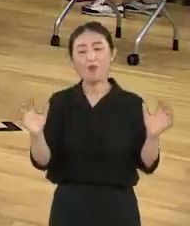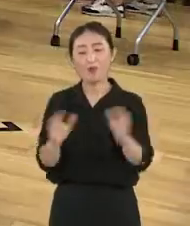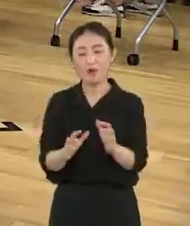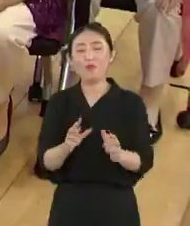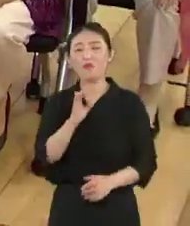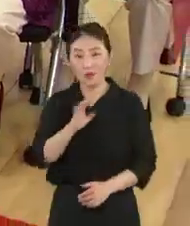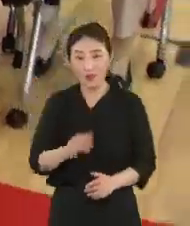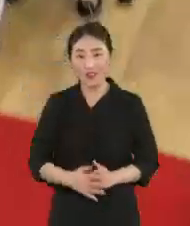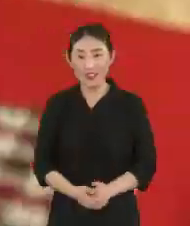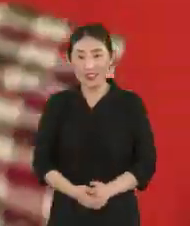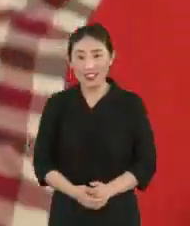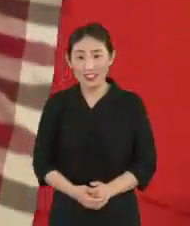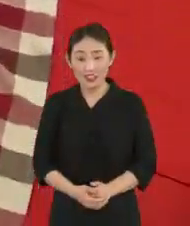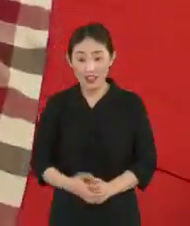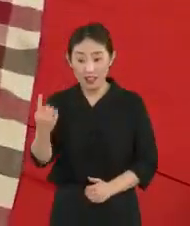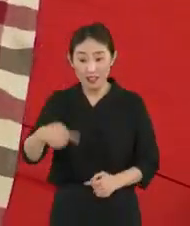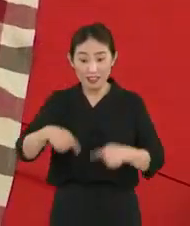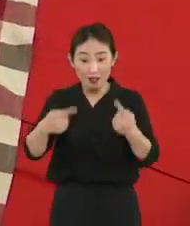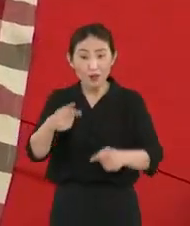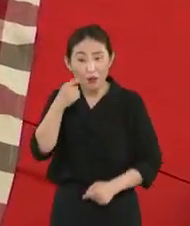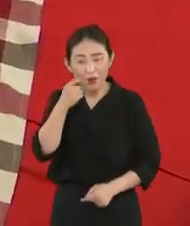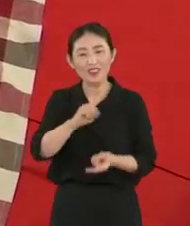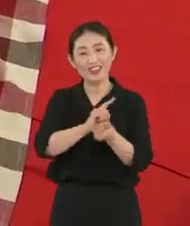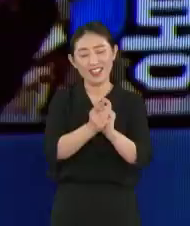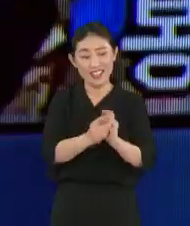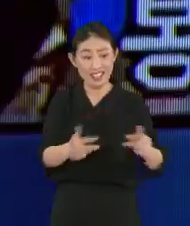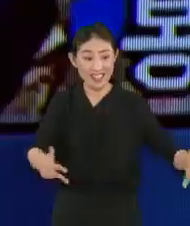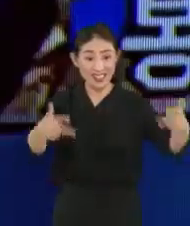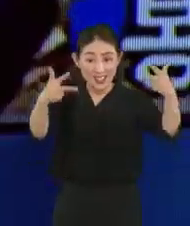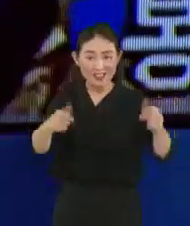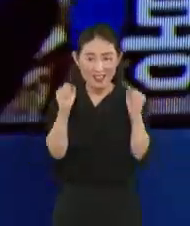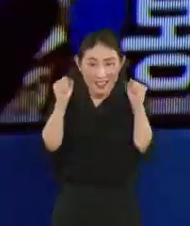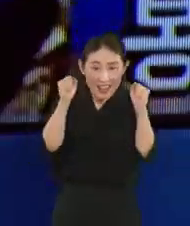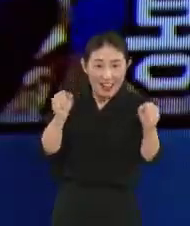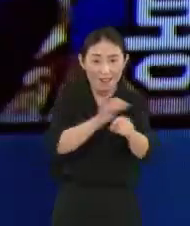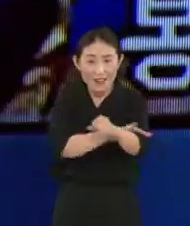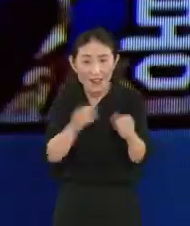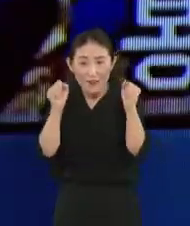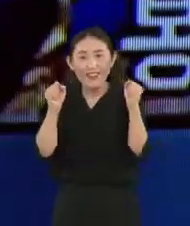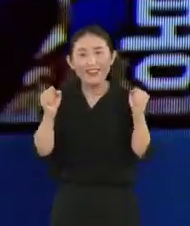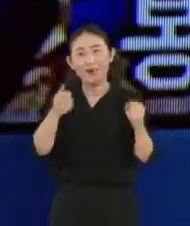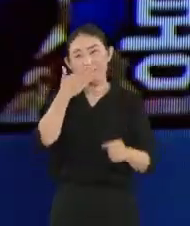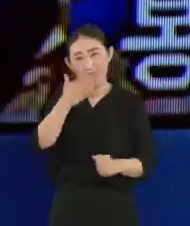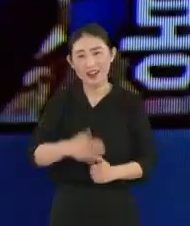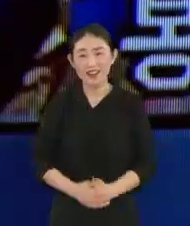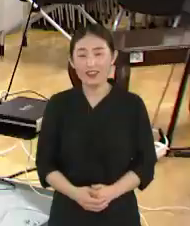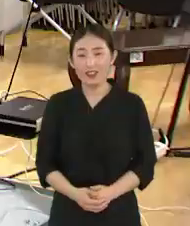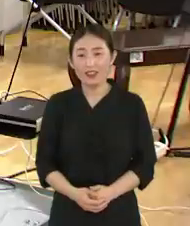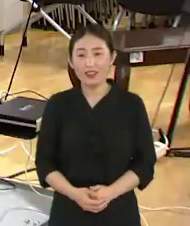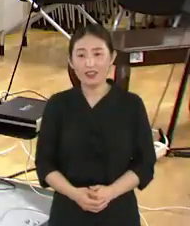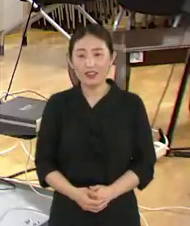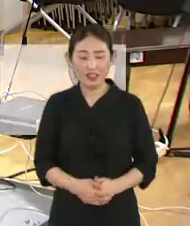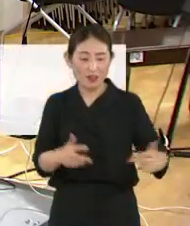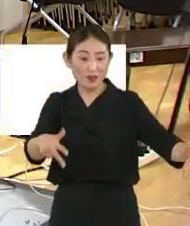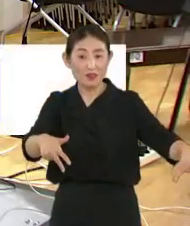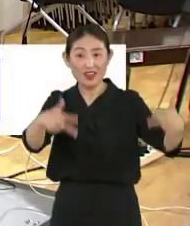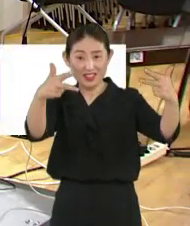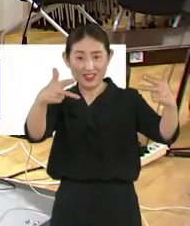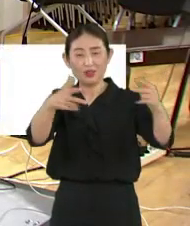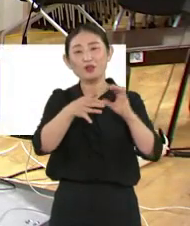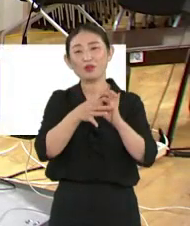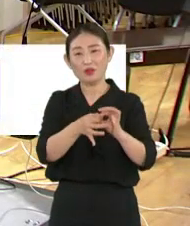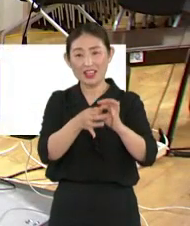진행되는 데 현장이 웃지 못한 어르신들도 온라인으로 랜선 응원을 펼쳤습니다 경로당에서 치댄 화상회의 장비를